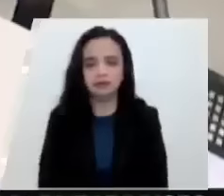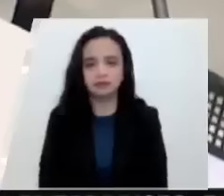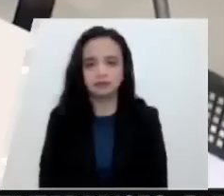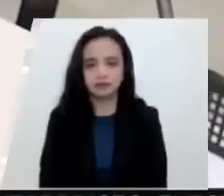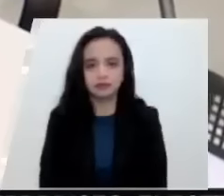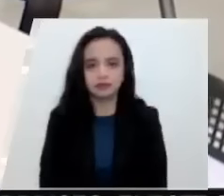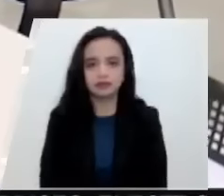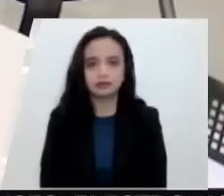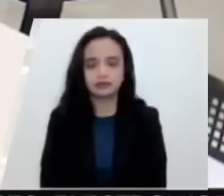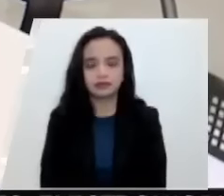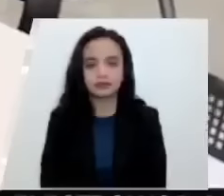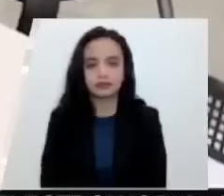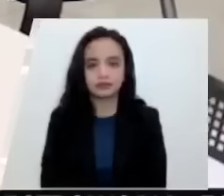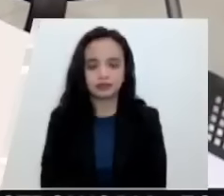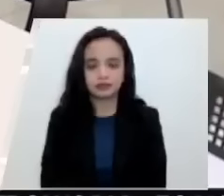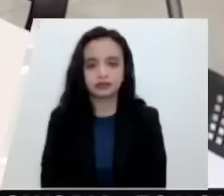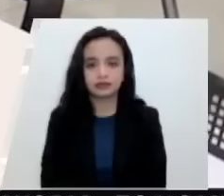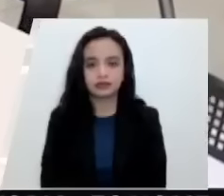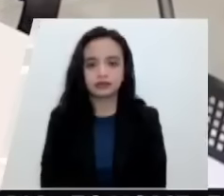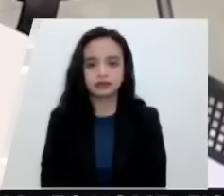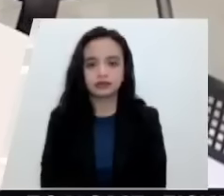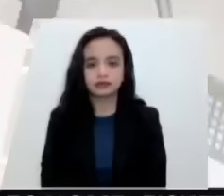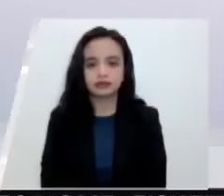News, Maki Pulido nakatutok, 24 oras.